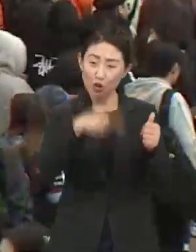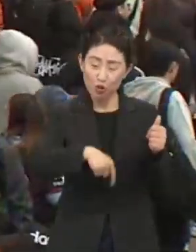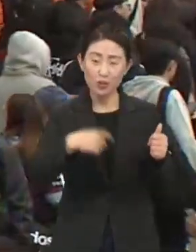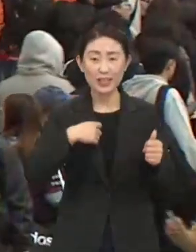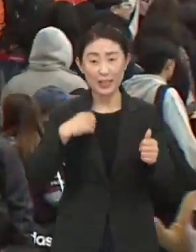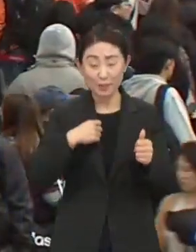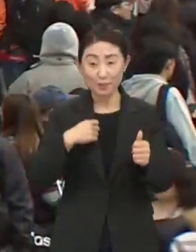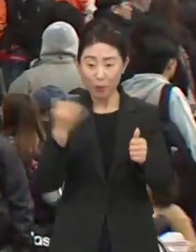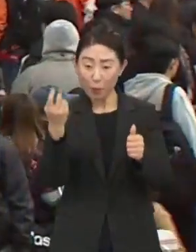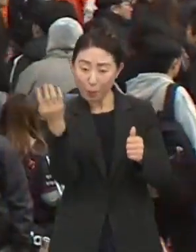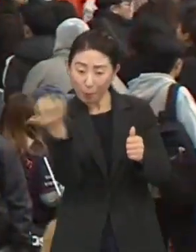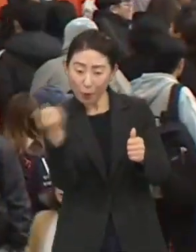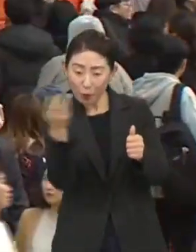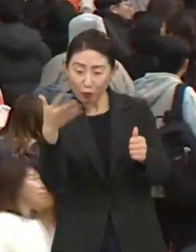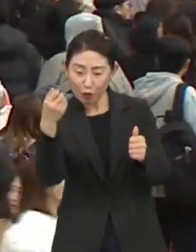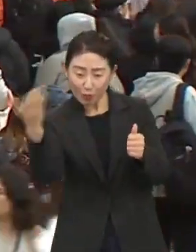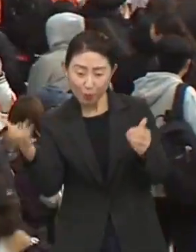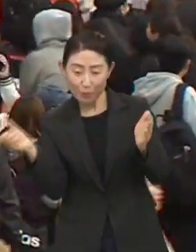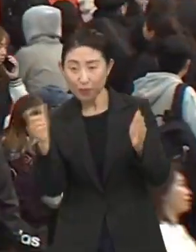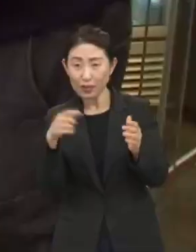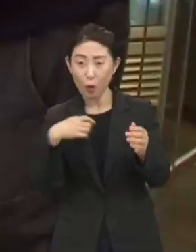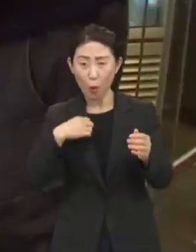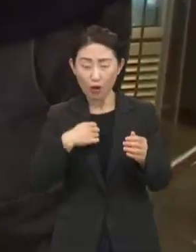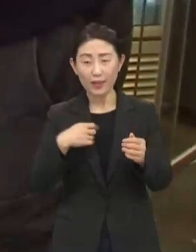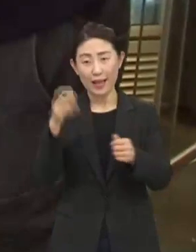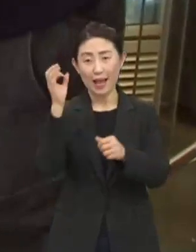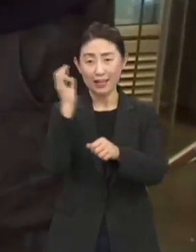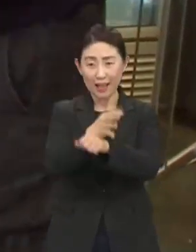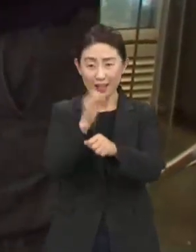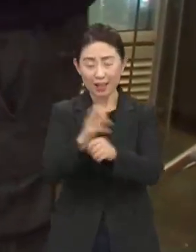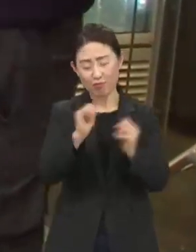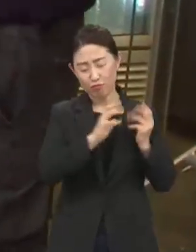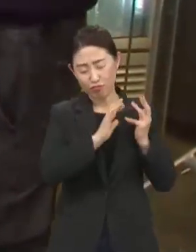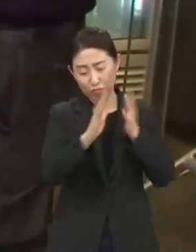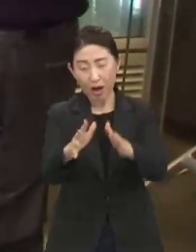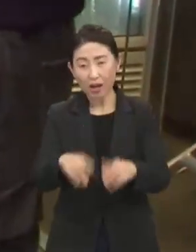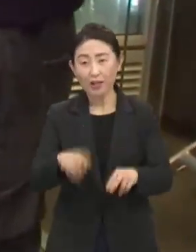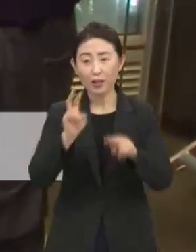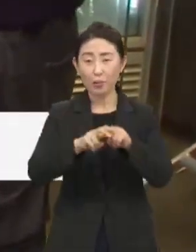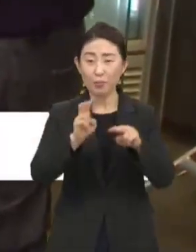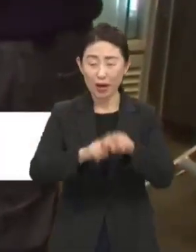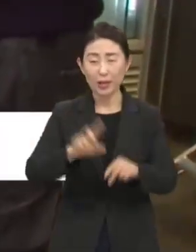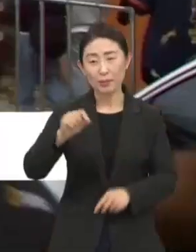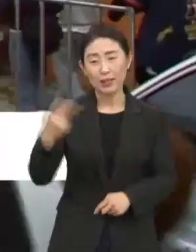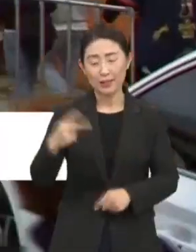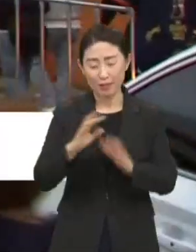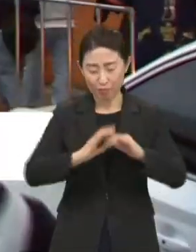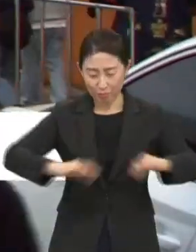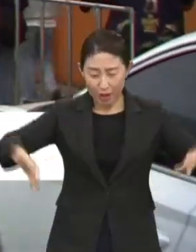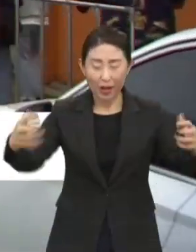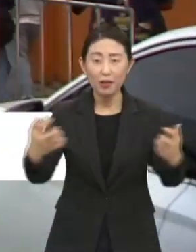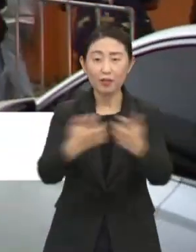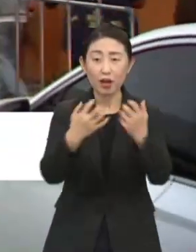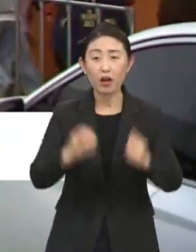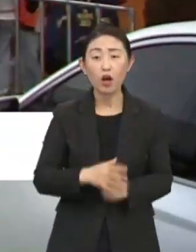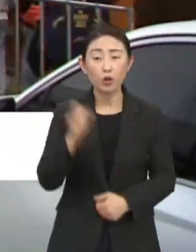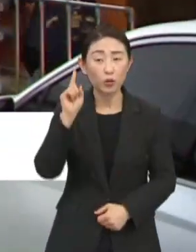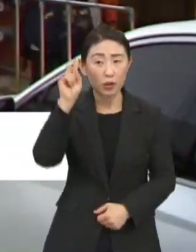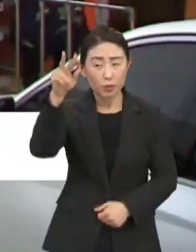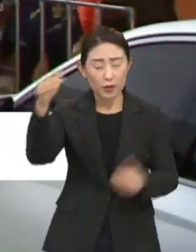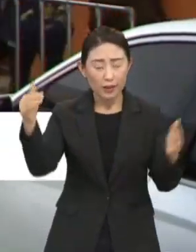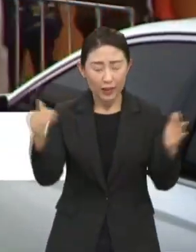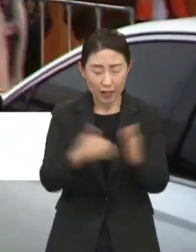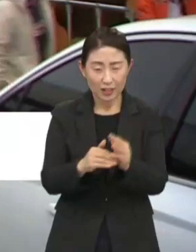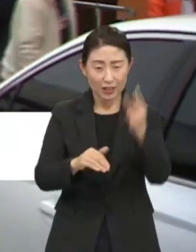구입하려는 팬들로 북적였고 12,000석의 좌석도 모두 가득 찼습니다. 오늘뿐 아니라 주말까지 이어지는 홈 개막 3연전이